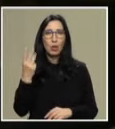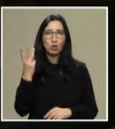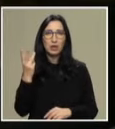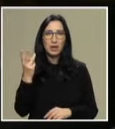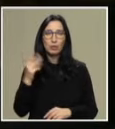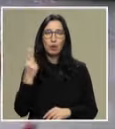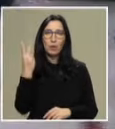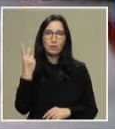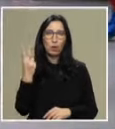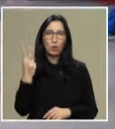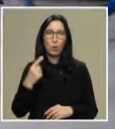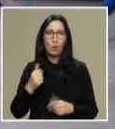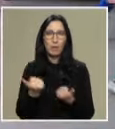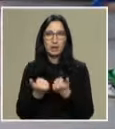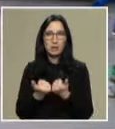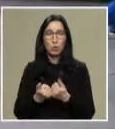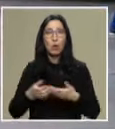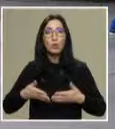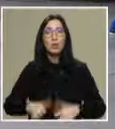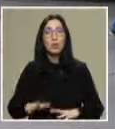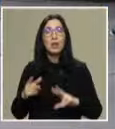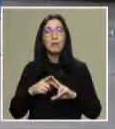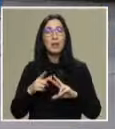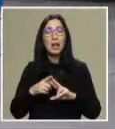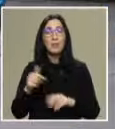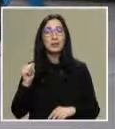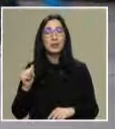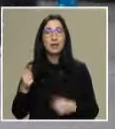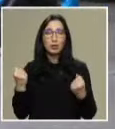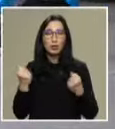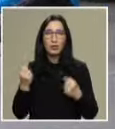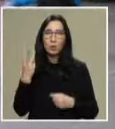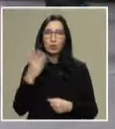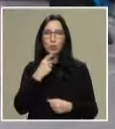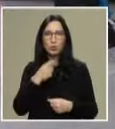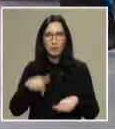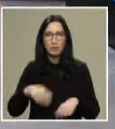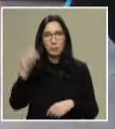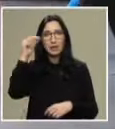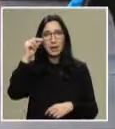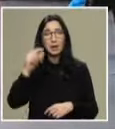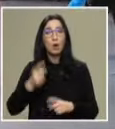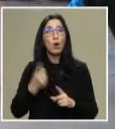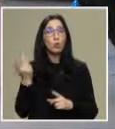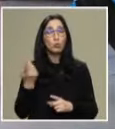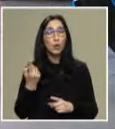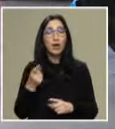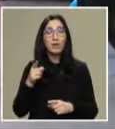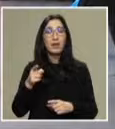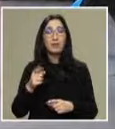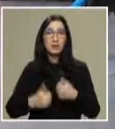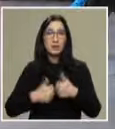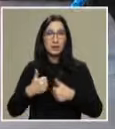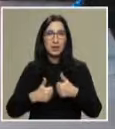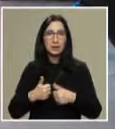и едно второ място. Родената в Панама Адриана живее от 3 години в България. От тогава е и сред състезателите на